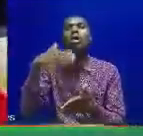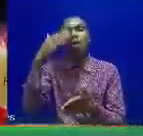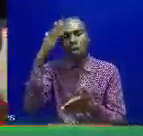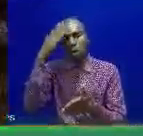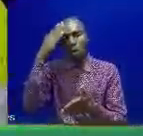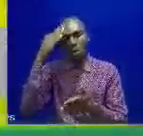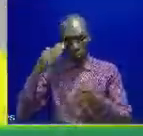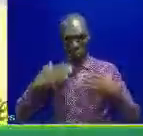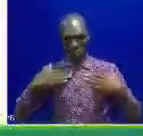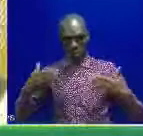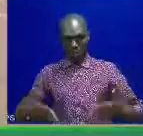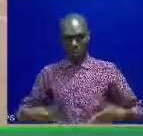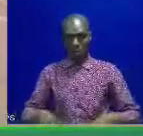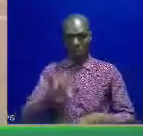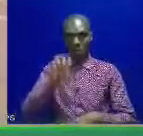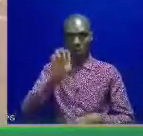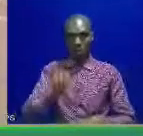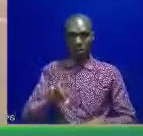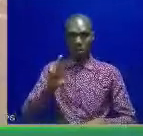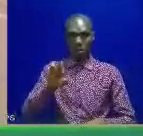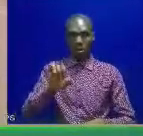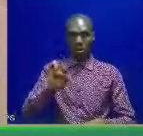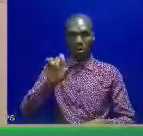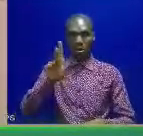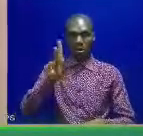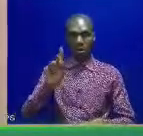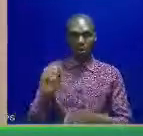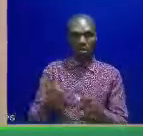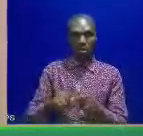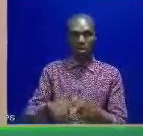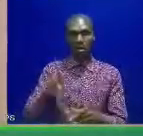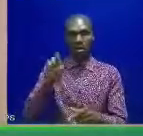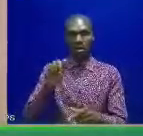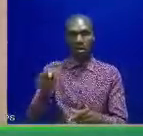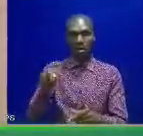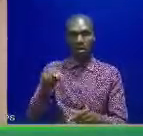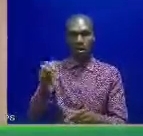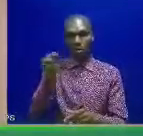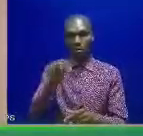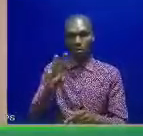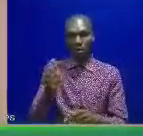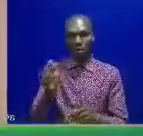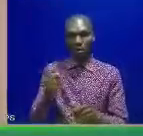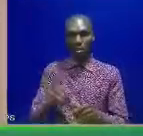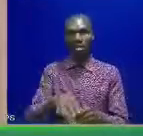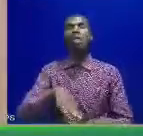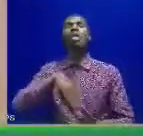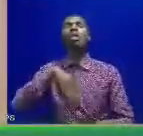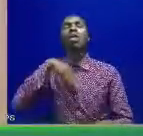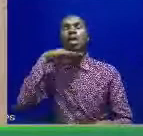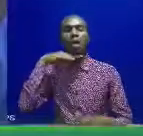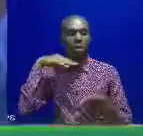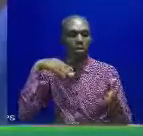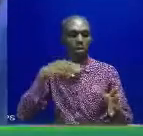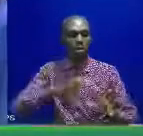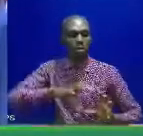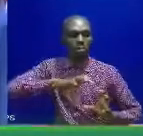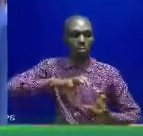Eric Ogega na Danvas Makembe nigo baitere tu ensemwe ngao na gokururu goika semebere yatoka